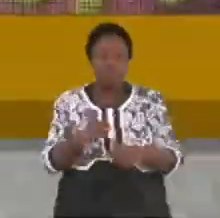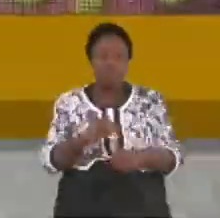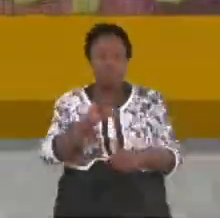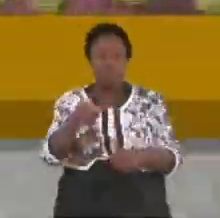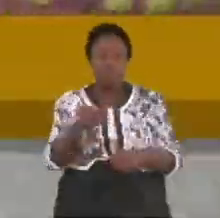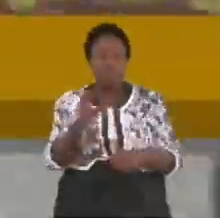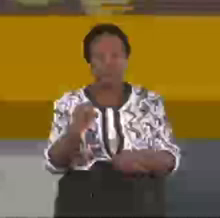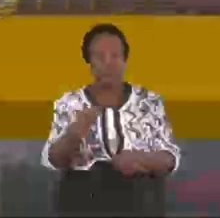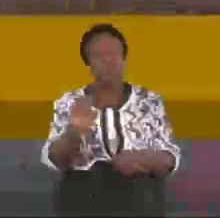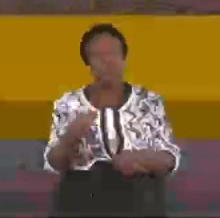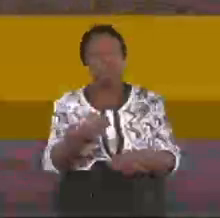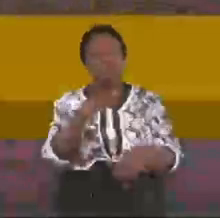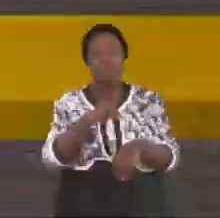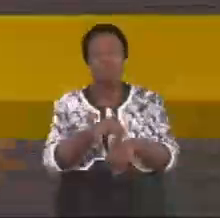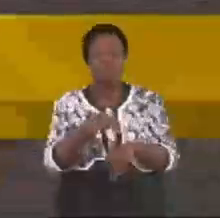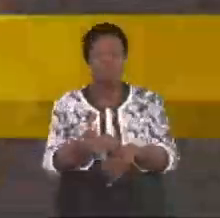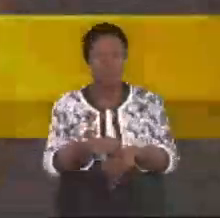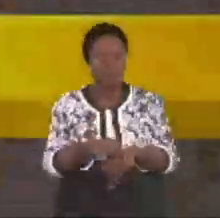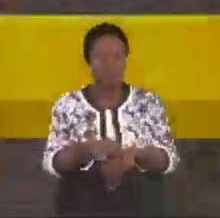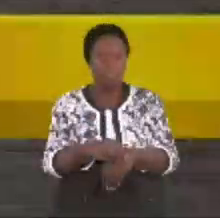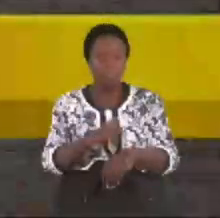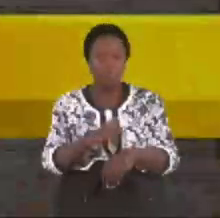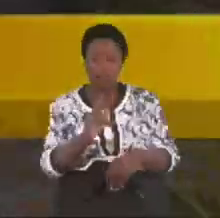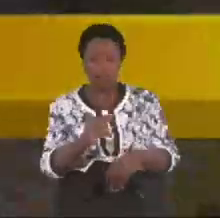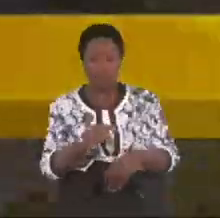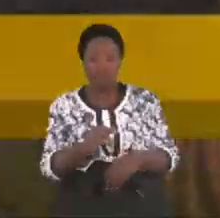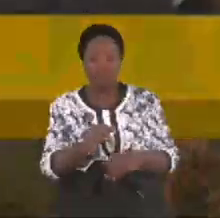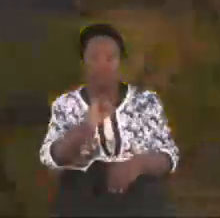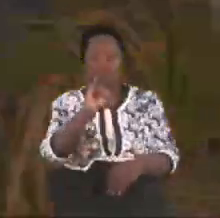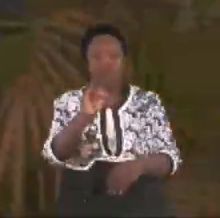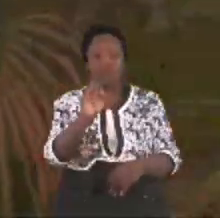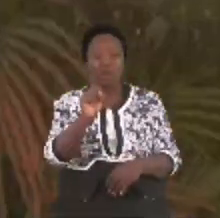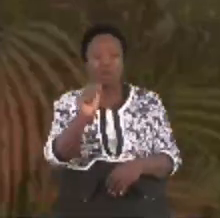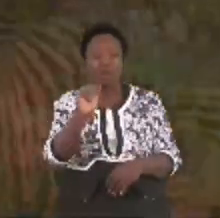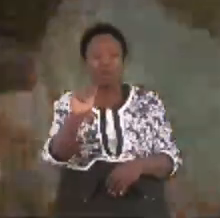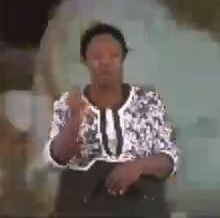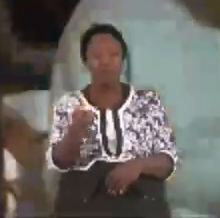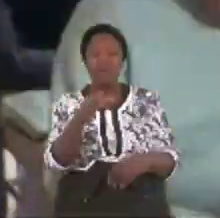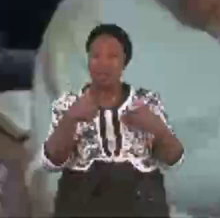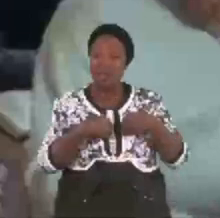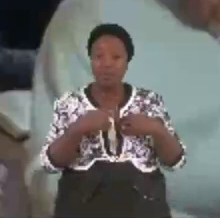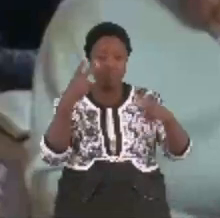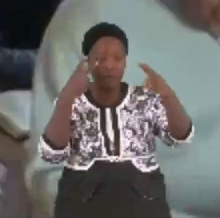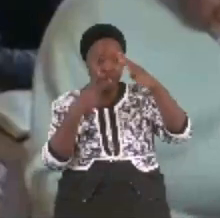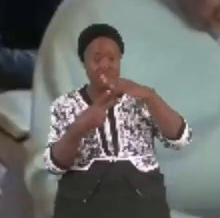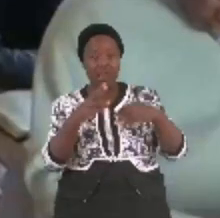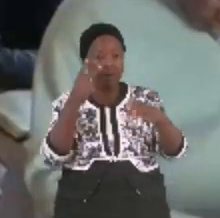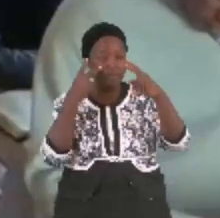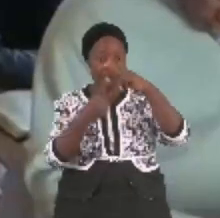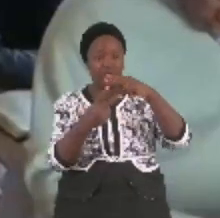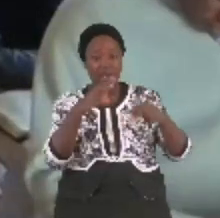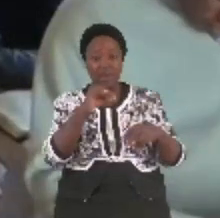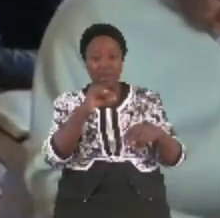de Jean. En réalité, Ésaïe avait prophétisé au sujet de Jean. Et vous devez